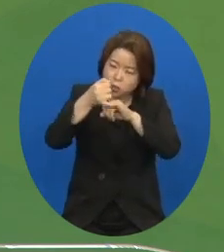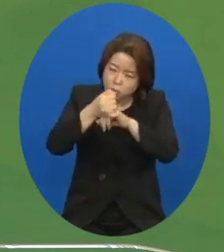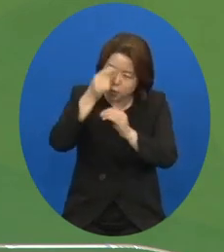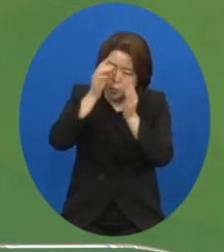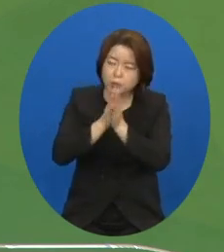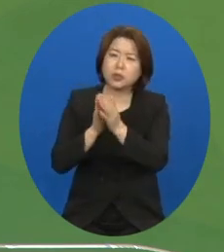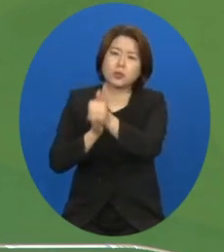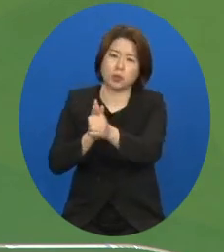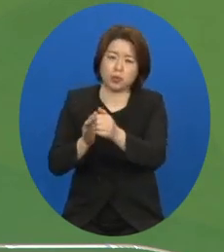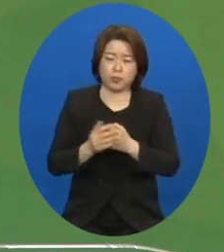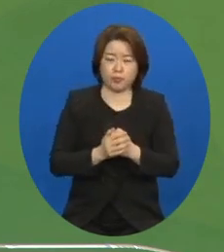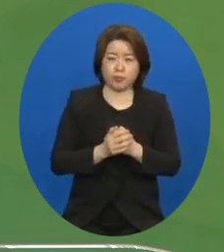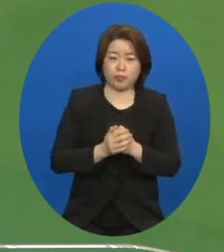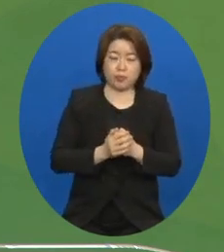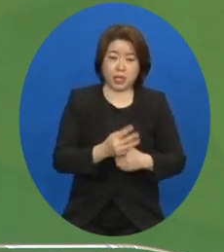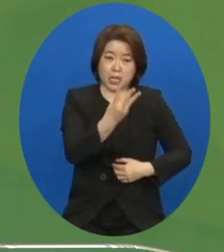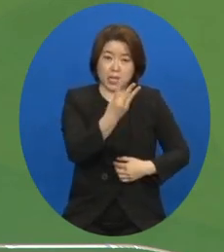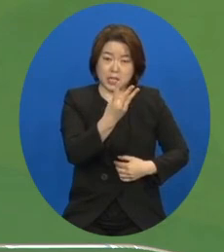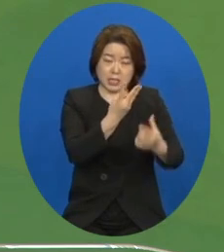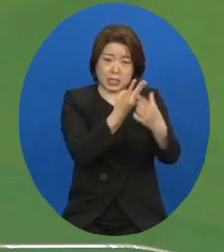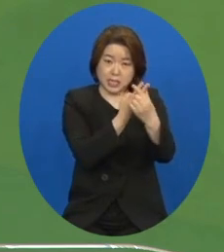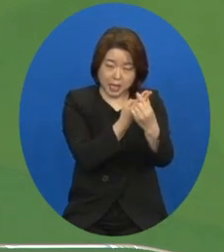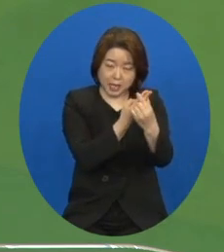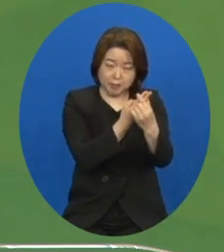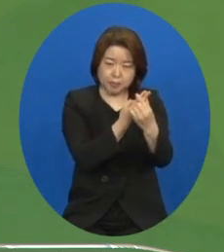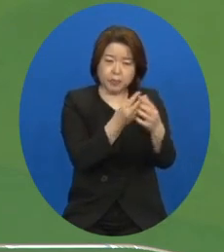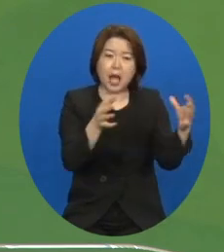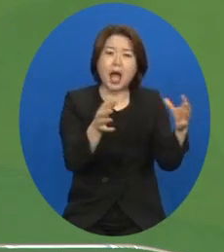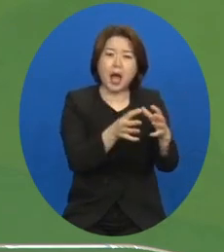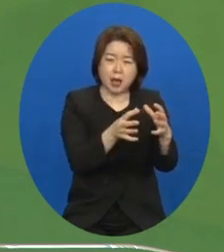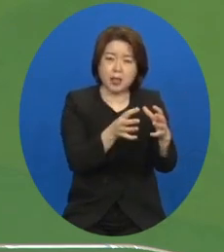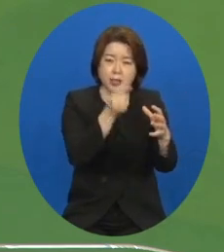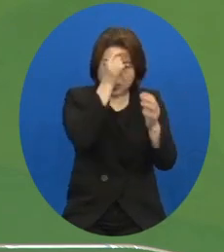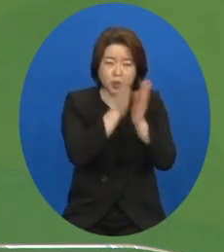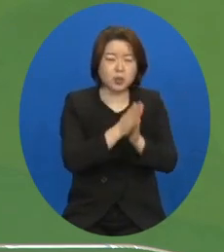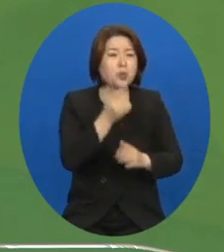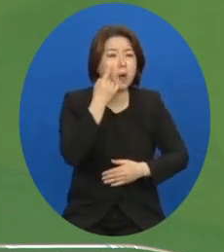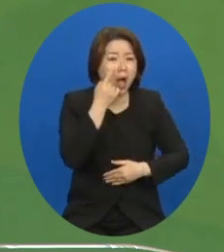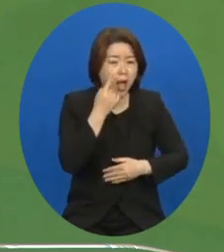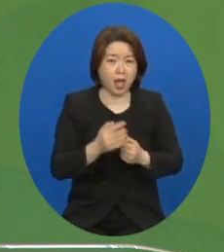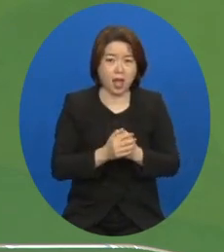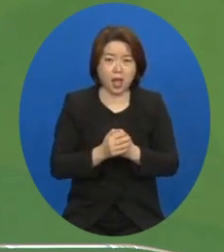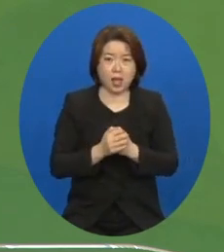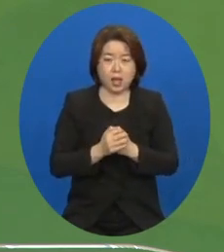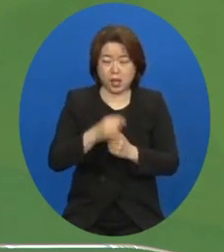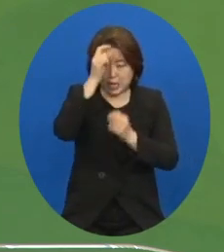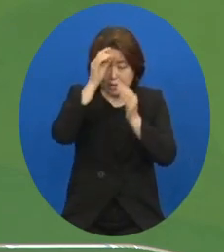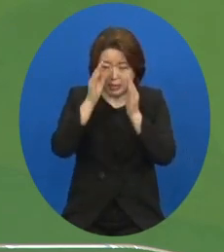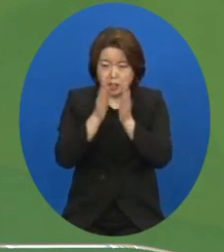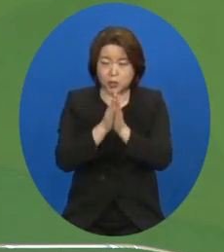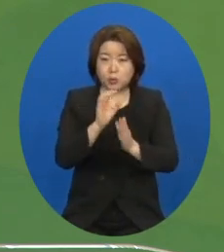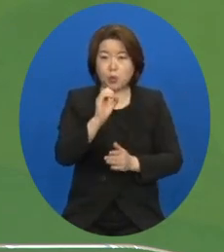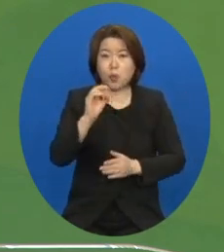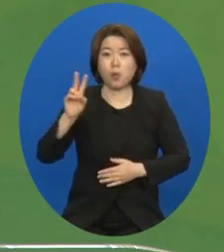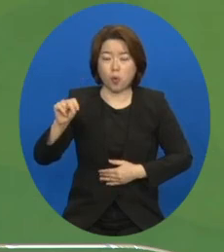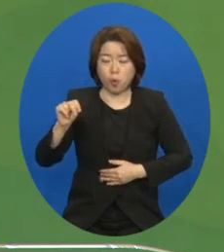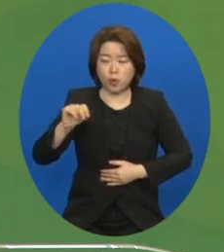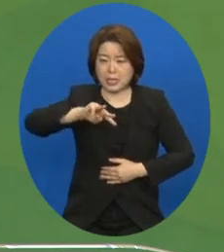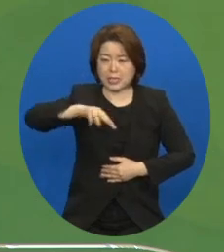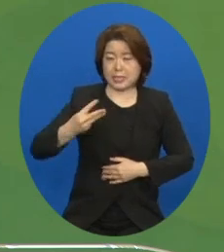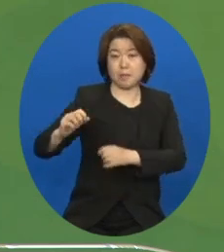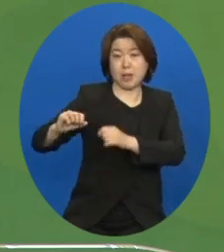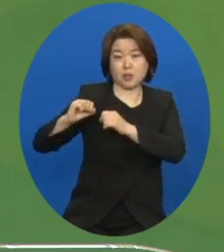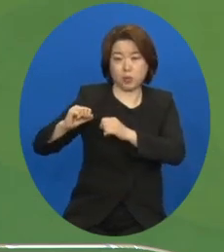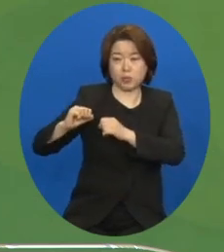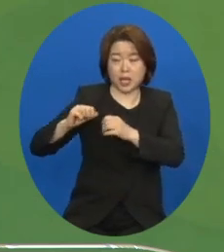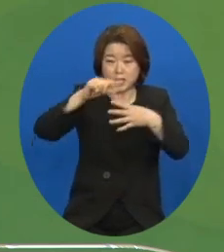삼겹줄 기도하시라. 세 사람이 짝이 되어서 기도하시라. 기도 온 300용사. 그래서